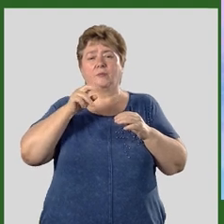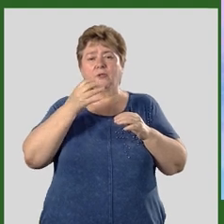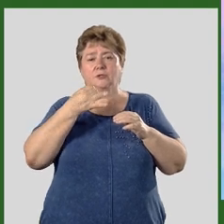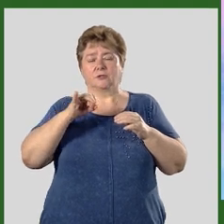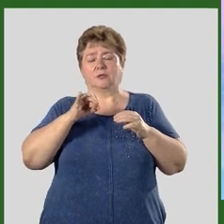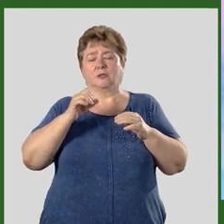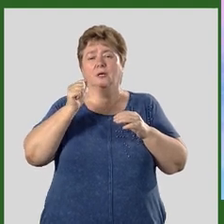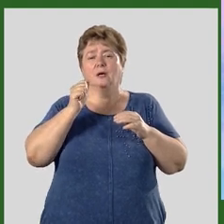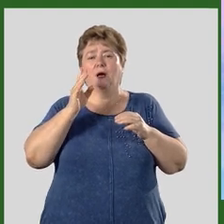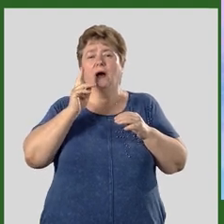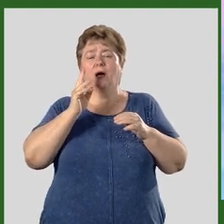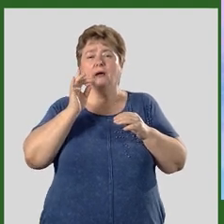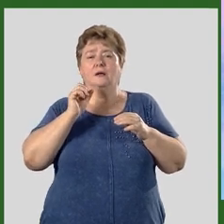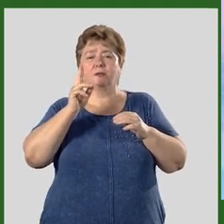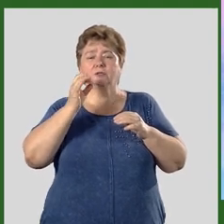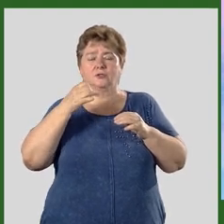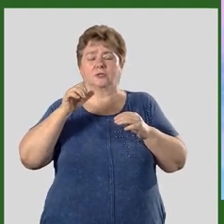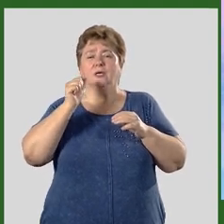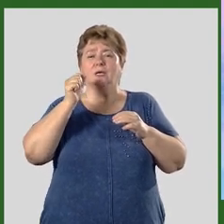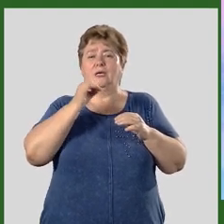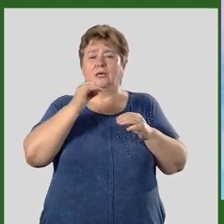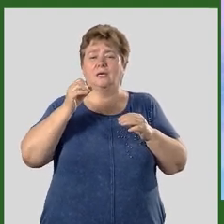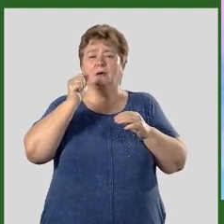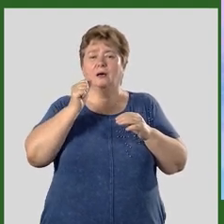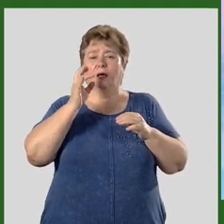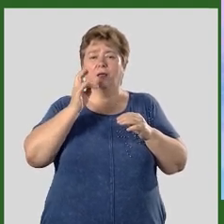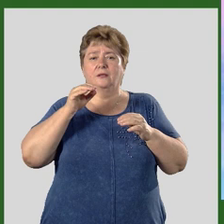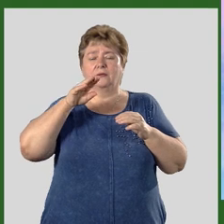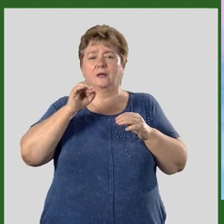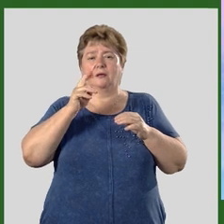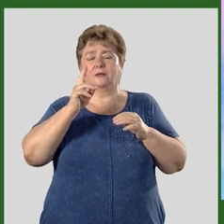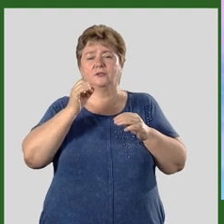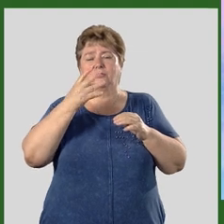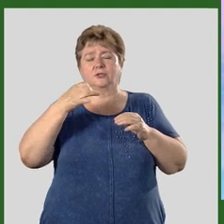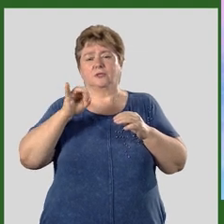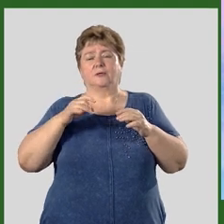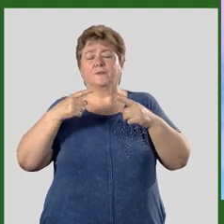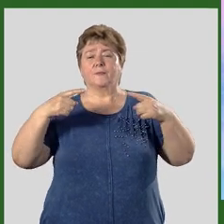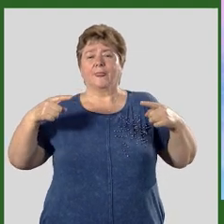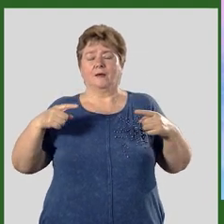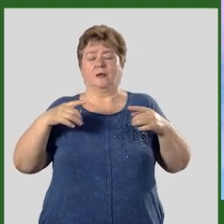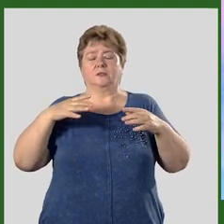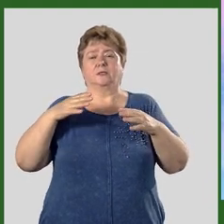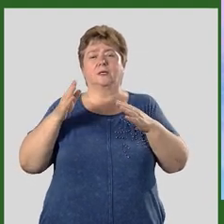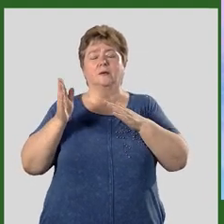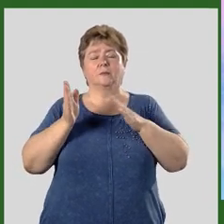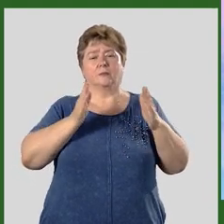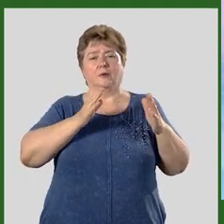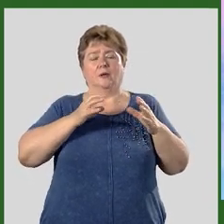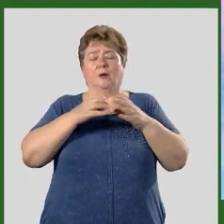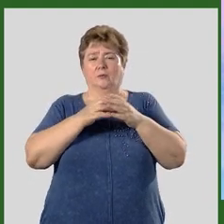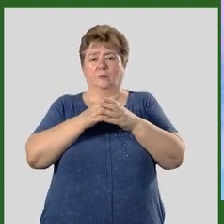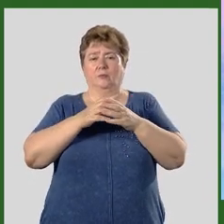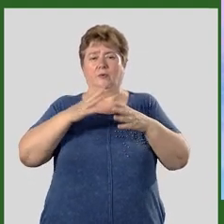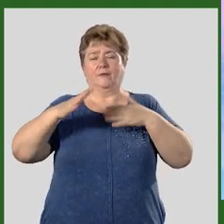тропические, арктические и антарктические. Разные типы воздушных масс